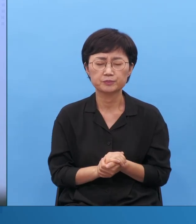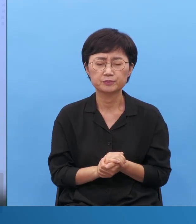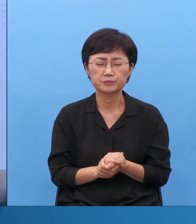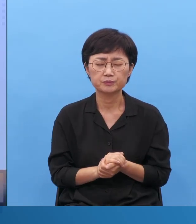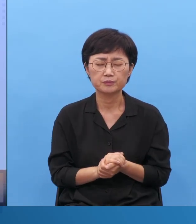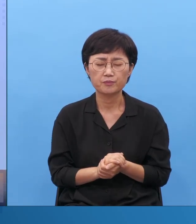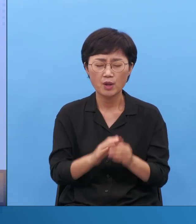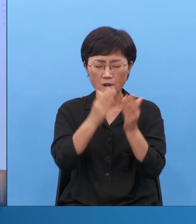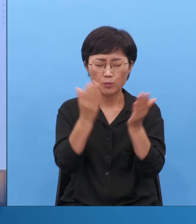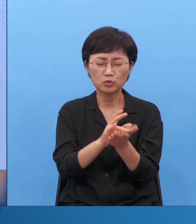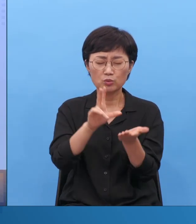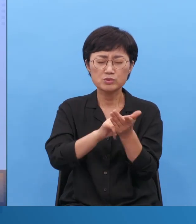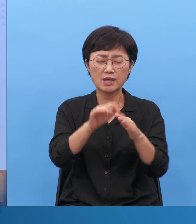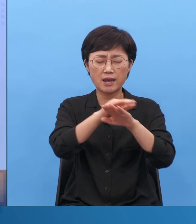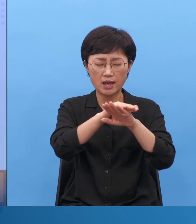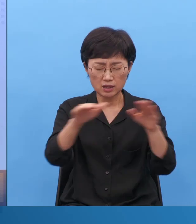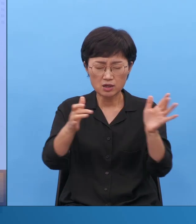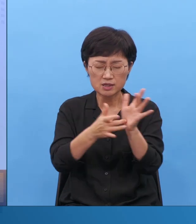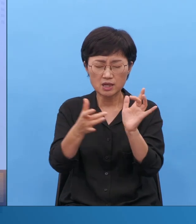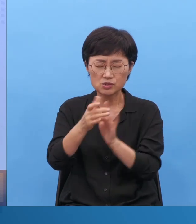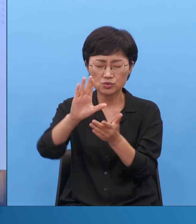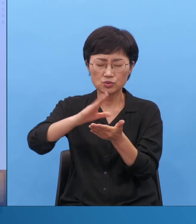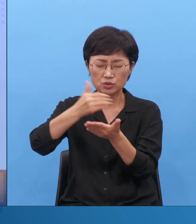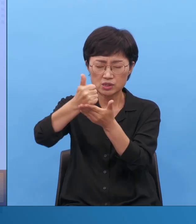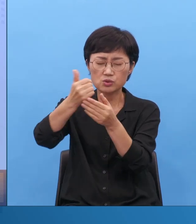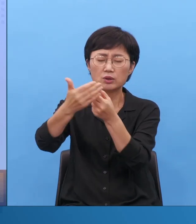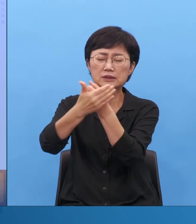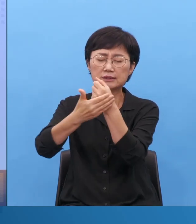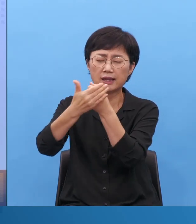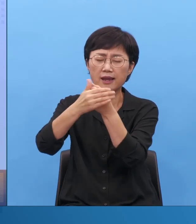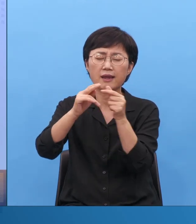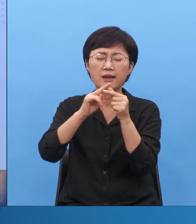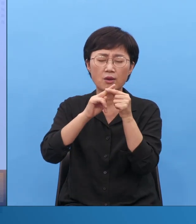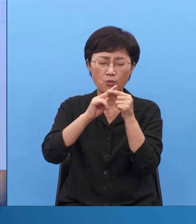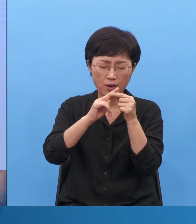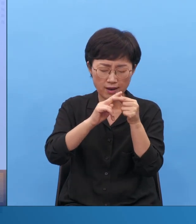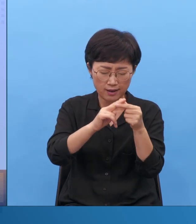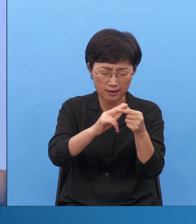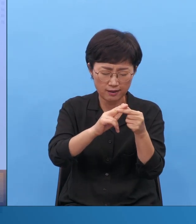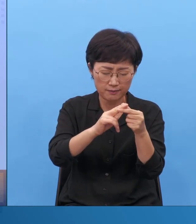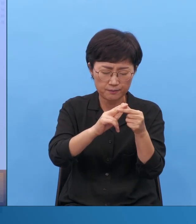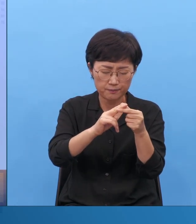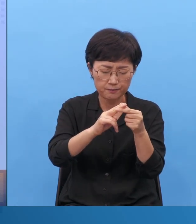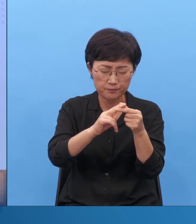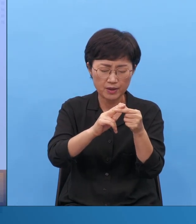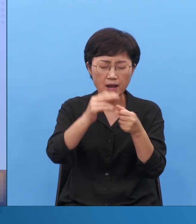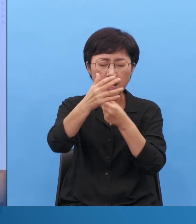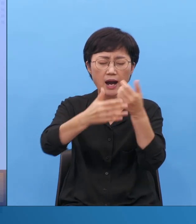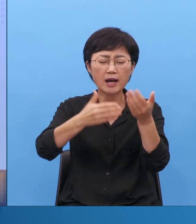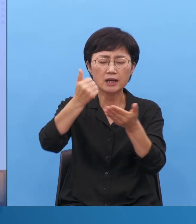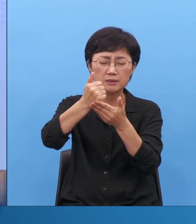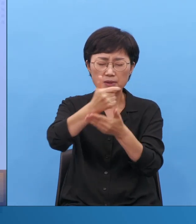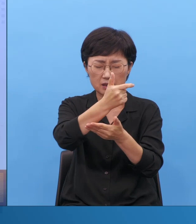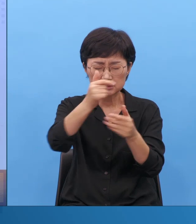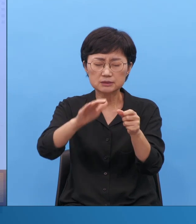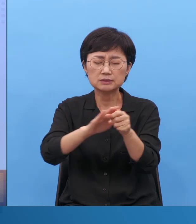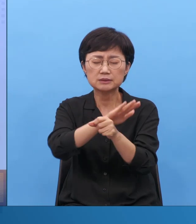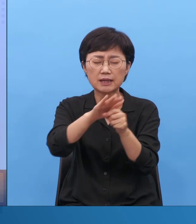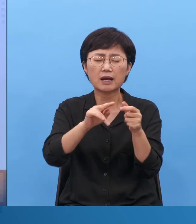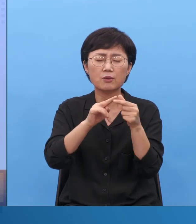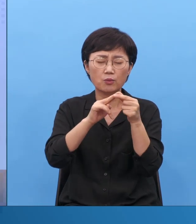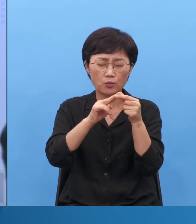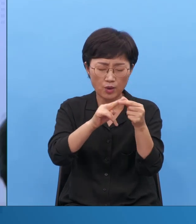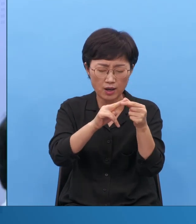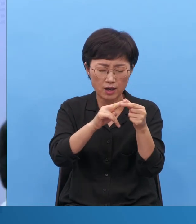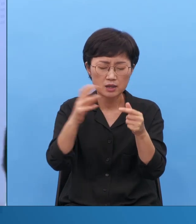remnants. 모든 문제 해결자이신 예수 그리스도의 은혜와 Now, by the grace of our Lord Jesus Christ, is a solution to all problems. 하나님의 크신 사랑과 And the great